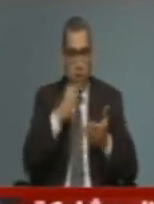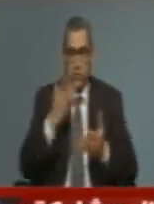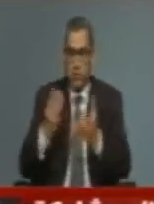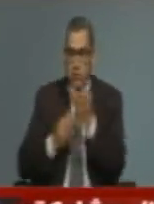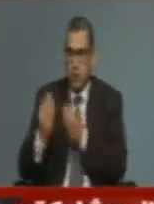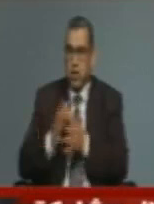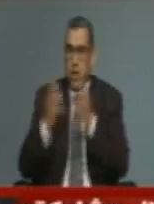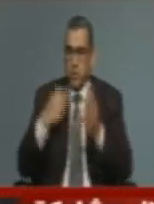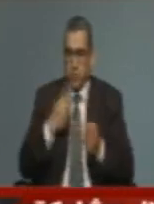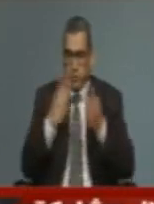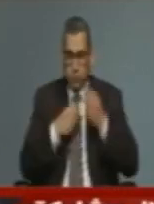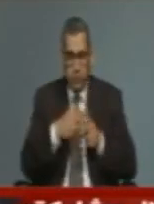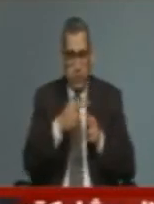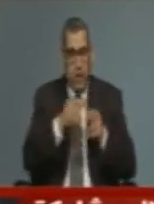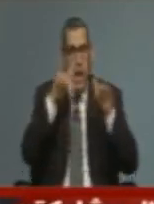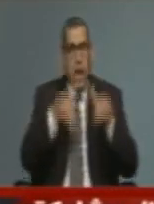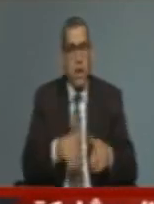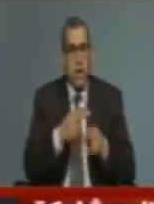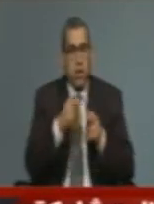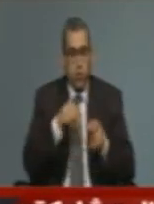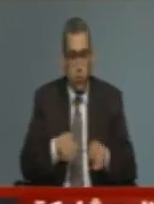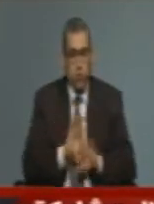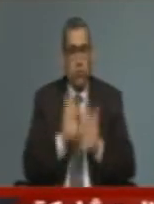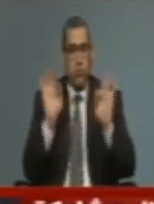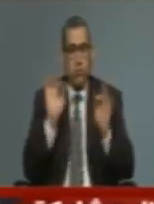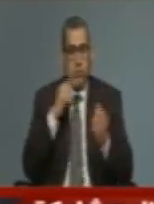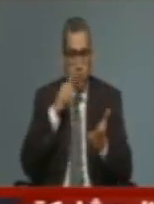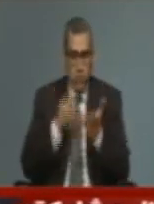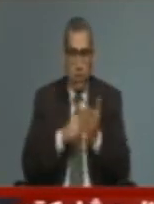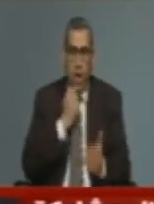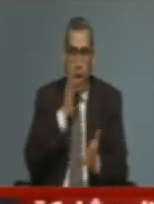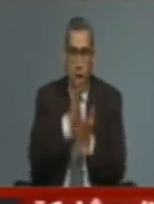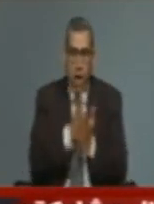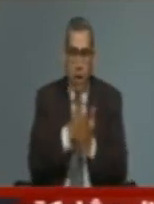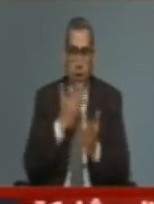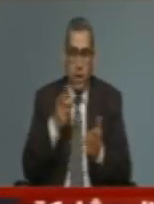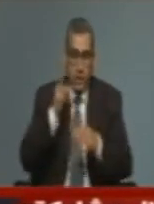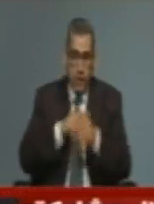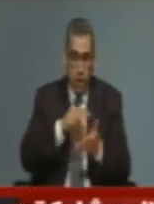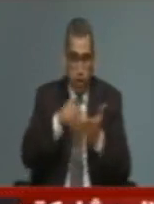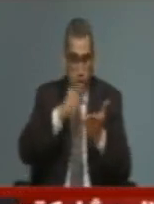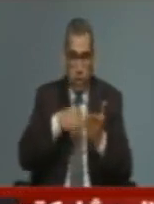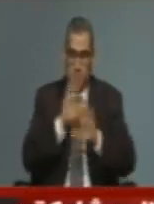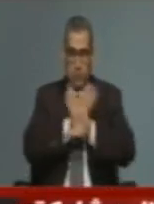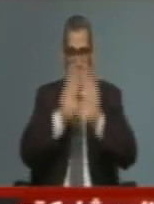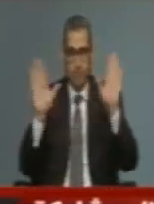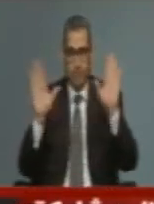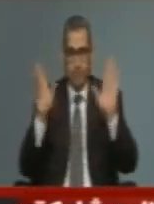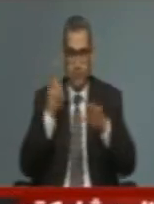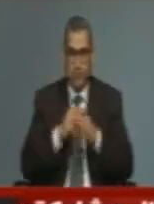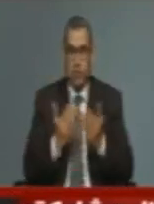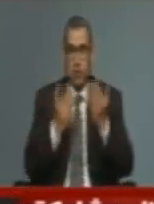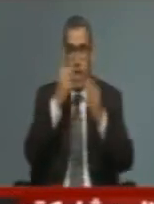من طاقتنا، بس جايين النهارده نوعدك ان عمرنا ما هنعمل كده تاني، وربنا ما يرميك في